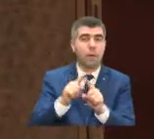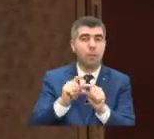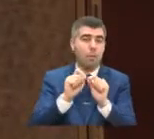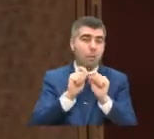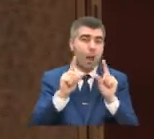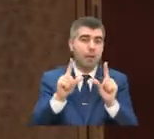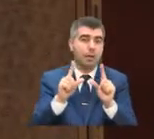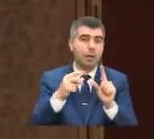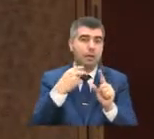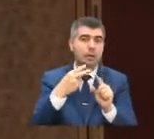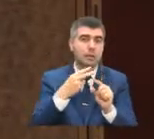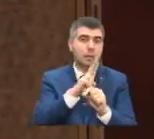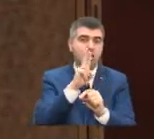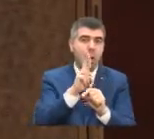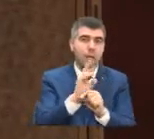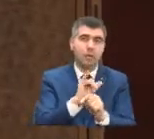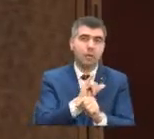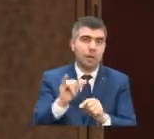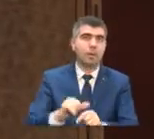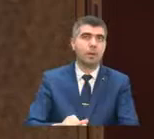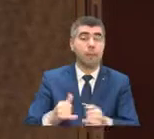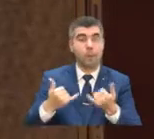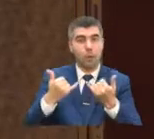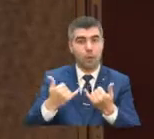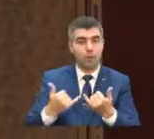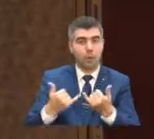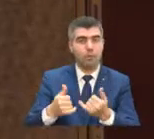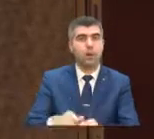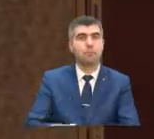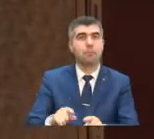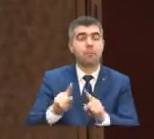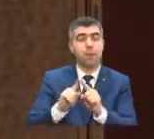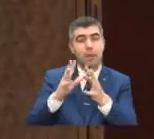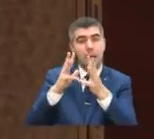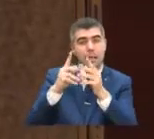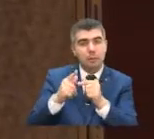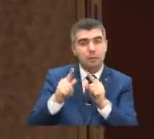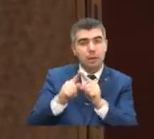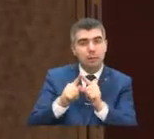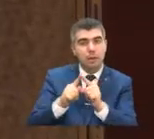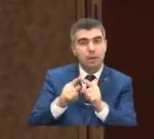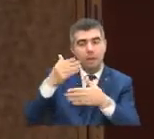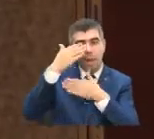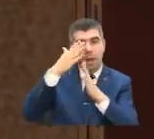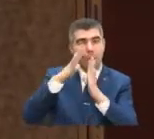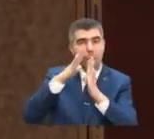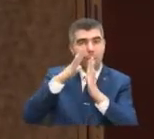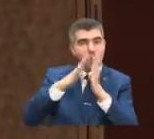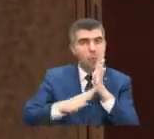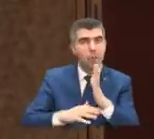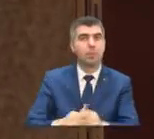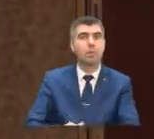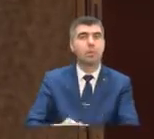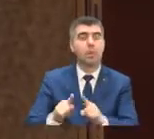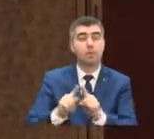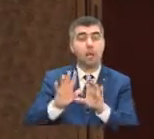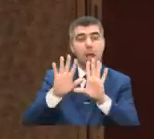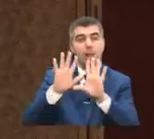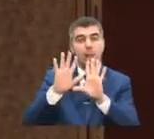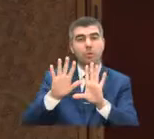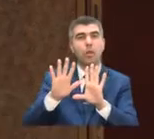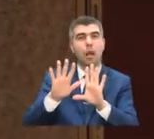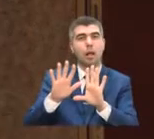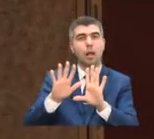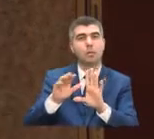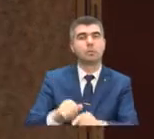محينة. اليوم هناك حصيلة على مستوى الوطني، بحيث أننا عشرة ديال